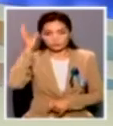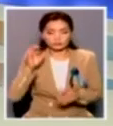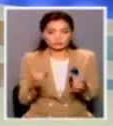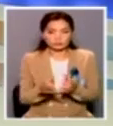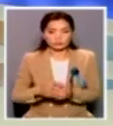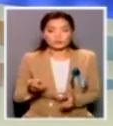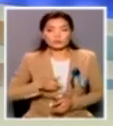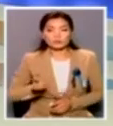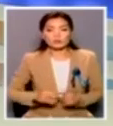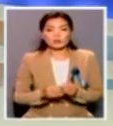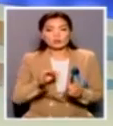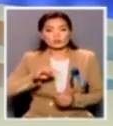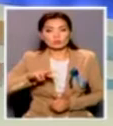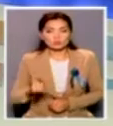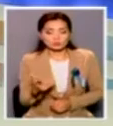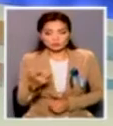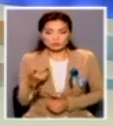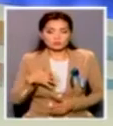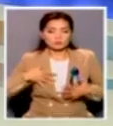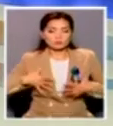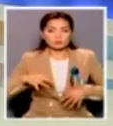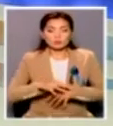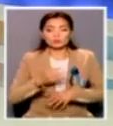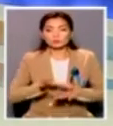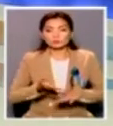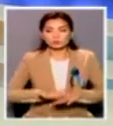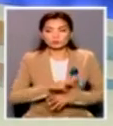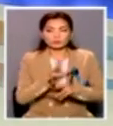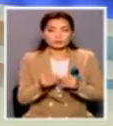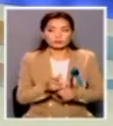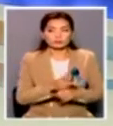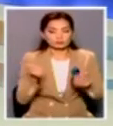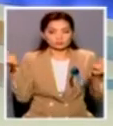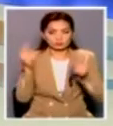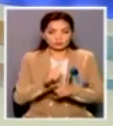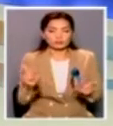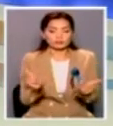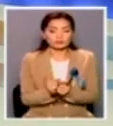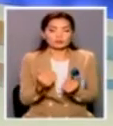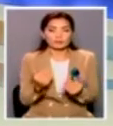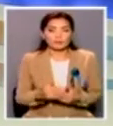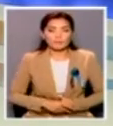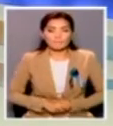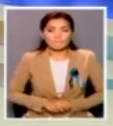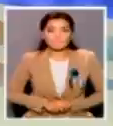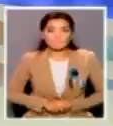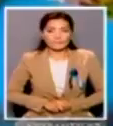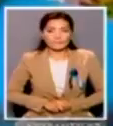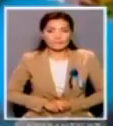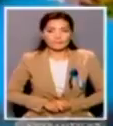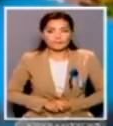бригады скончалась 10 июля от двусторонней пневмонии. Наша съемочная группа встретилась с ее коллегами.